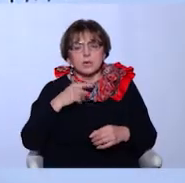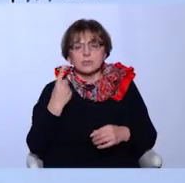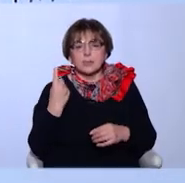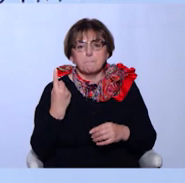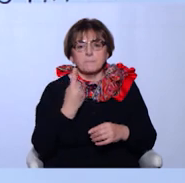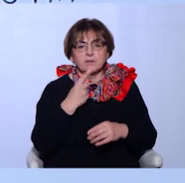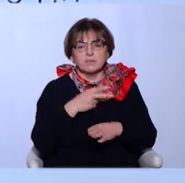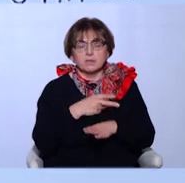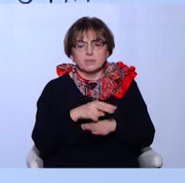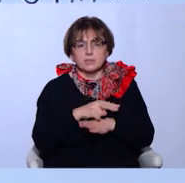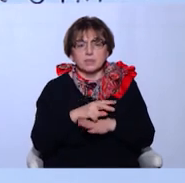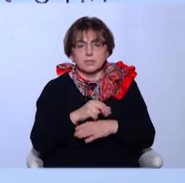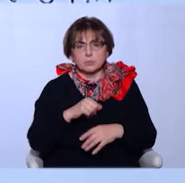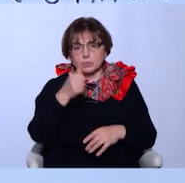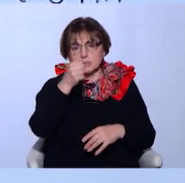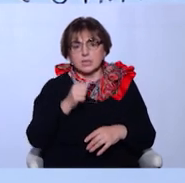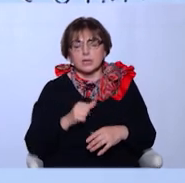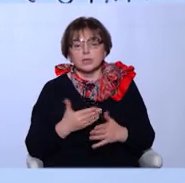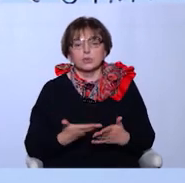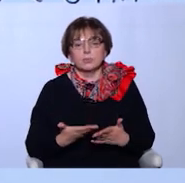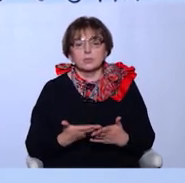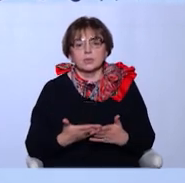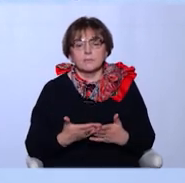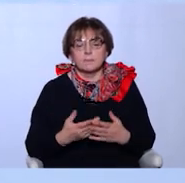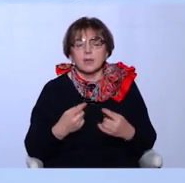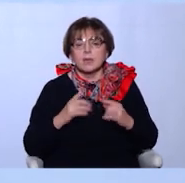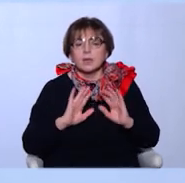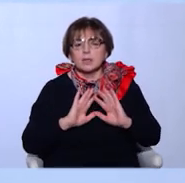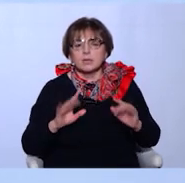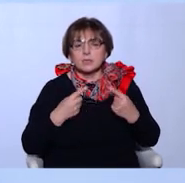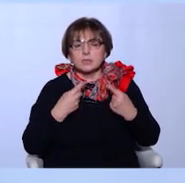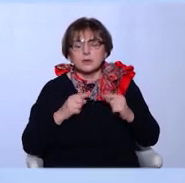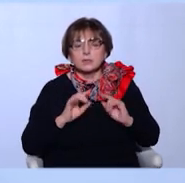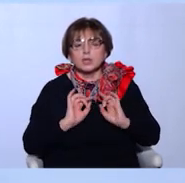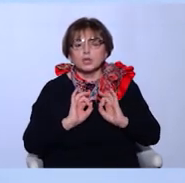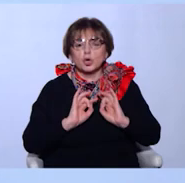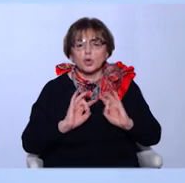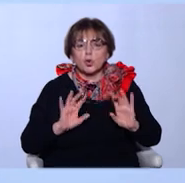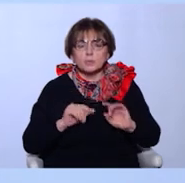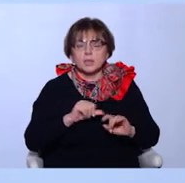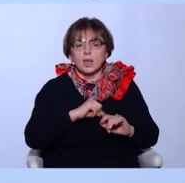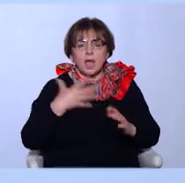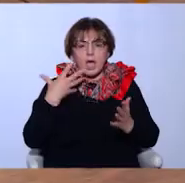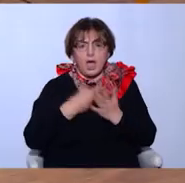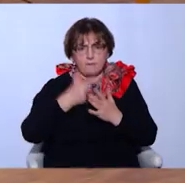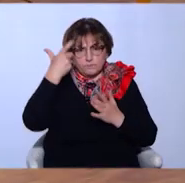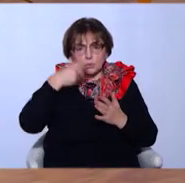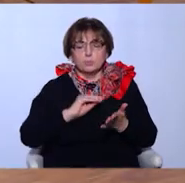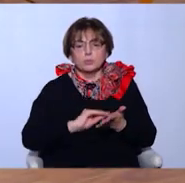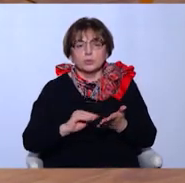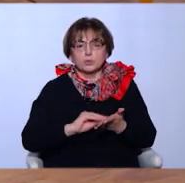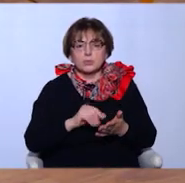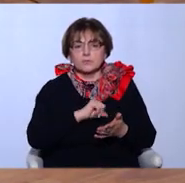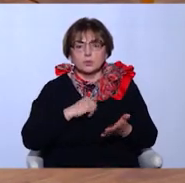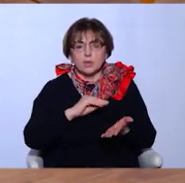პირველი ლიტერატურული ძეგლი, რომელშიც გარდა ნარატიული, ანუ თხრობითი ავტობიოგრაფიისა,